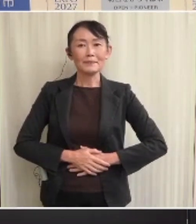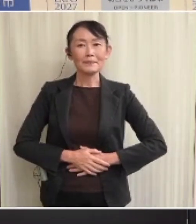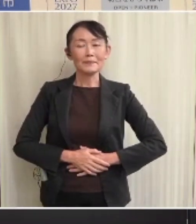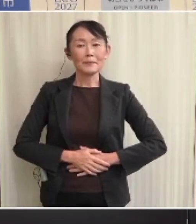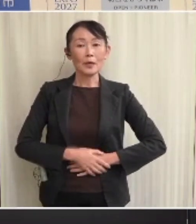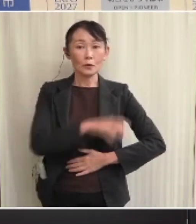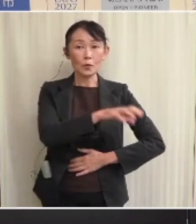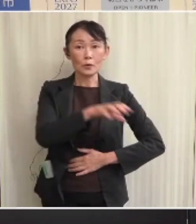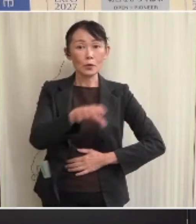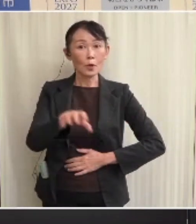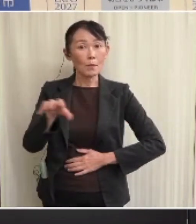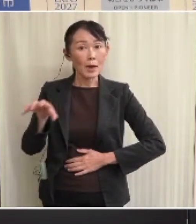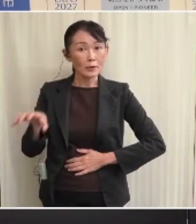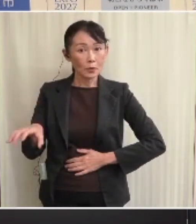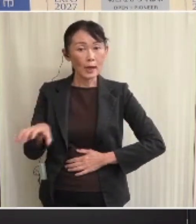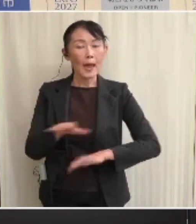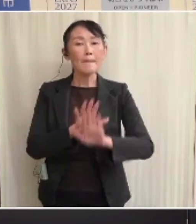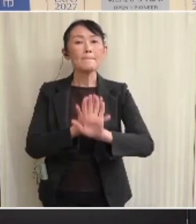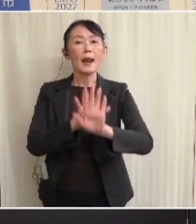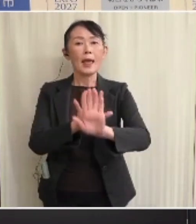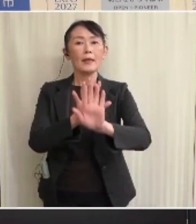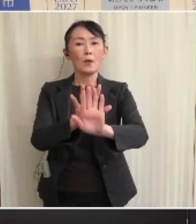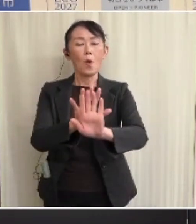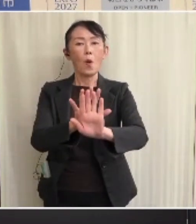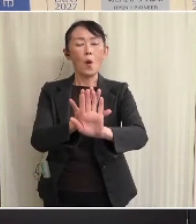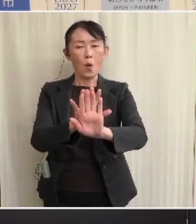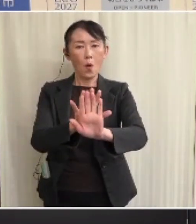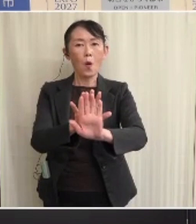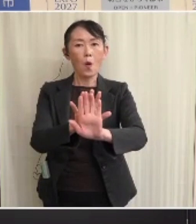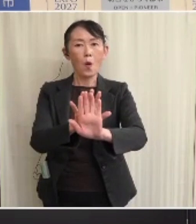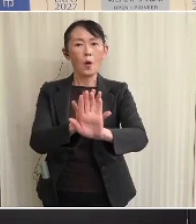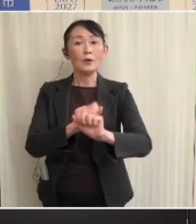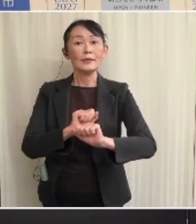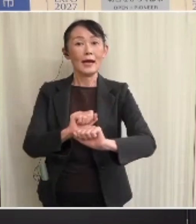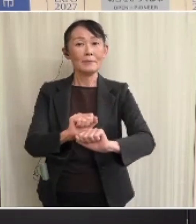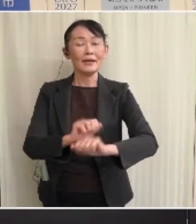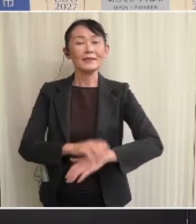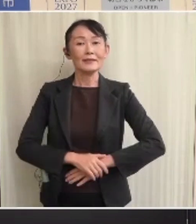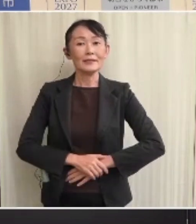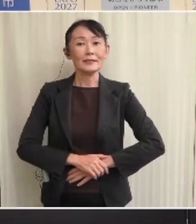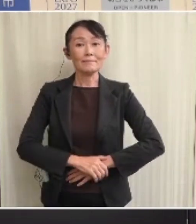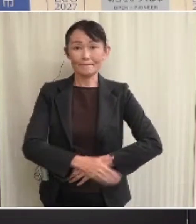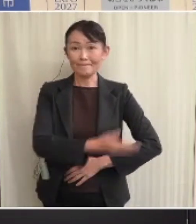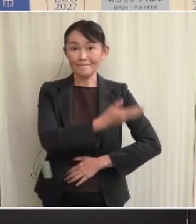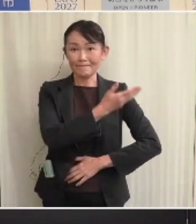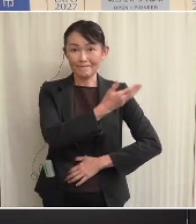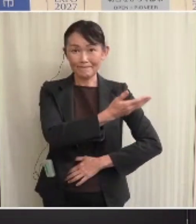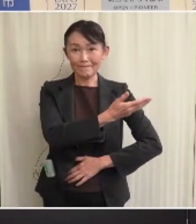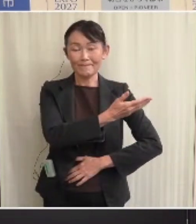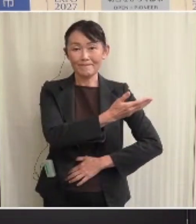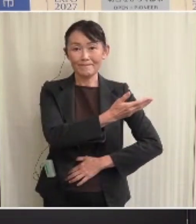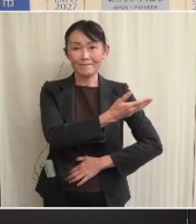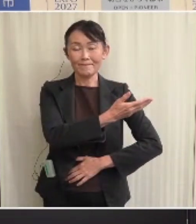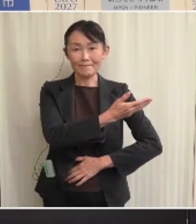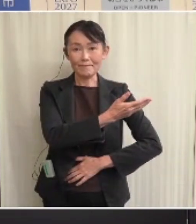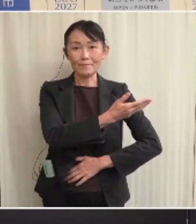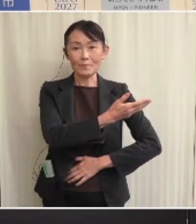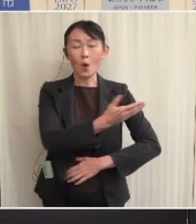それぞれの場所で、パレードをが、これですね、パレードを終え